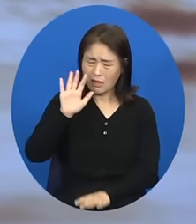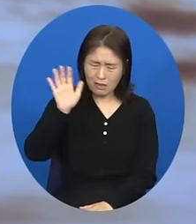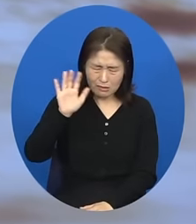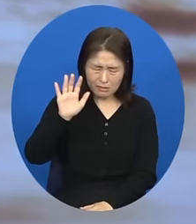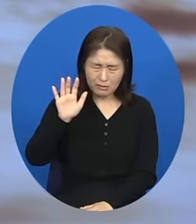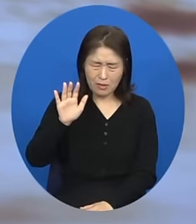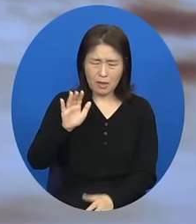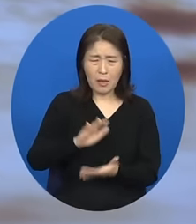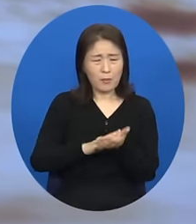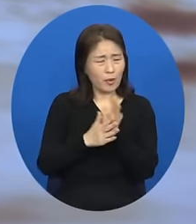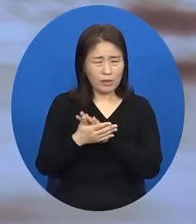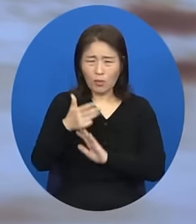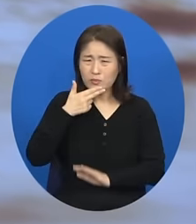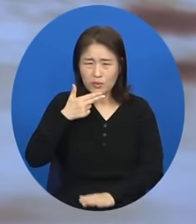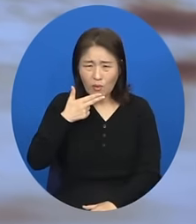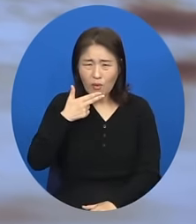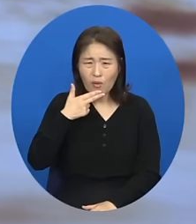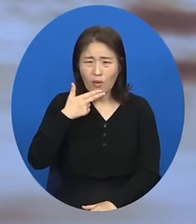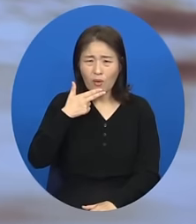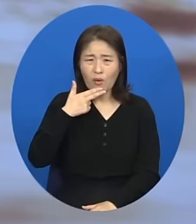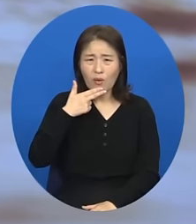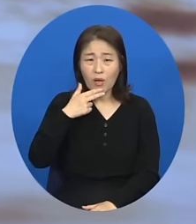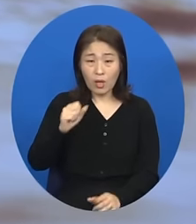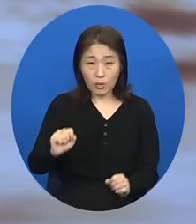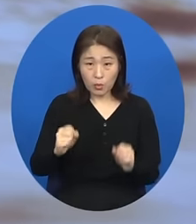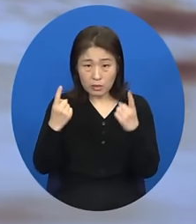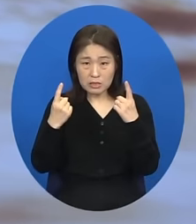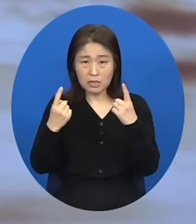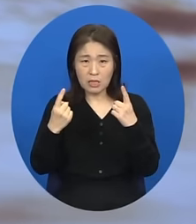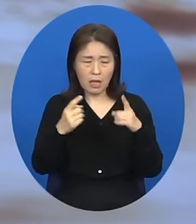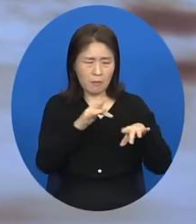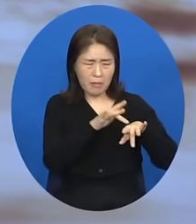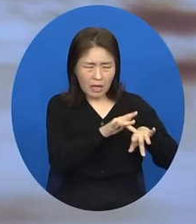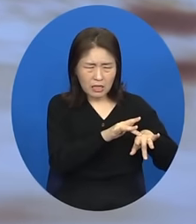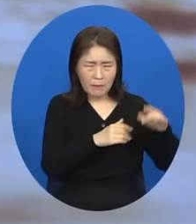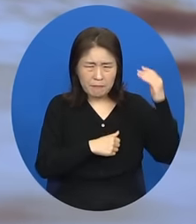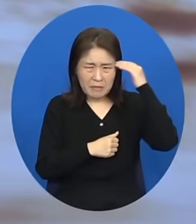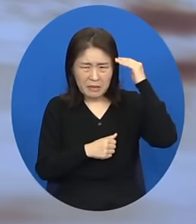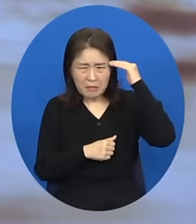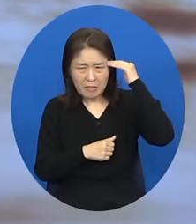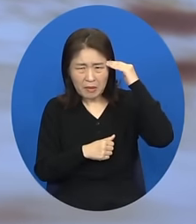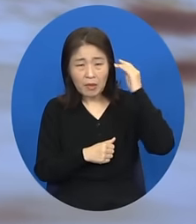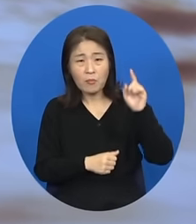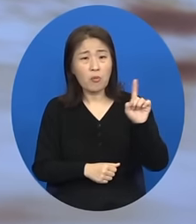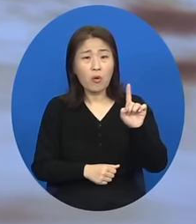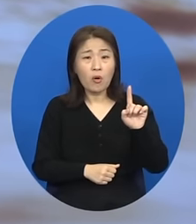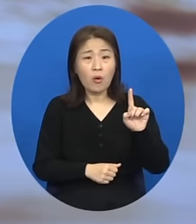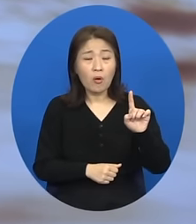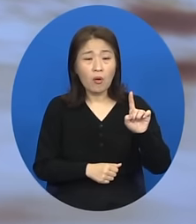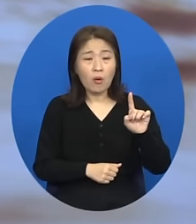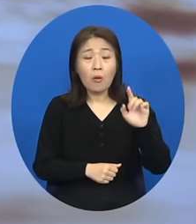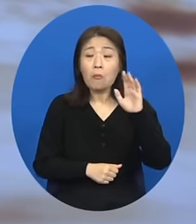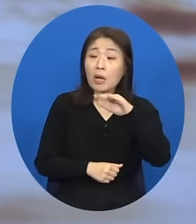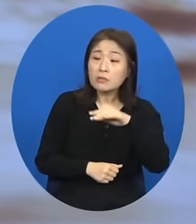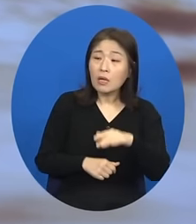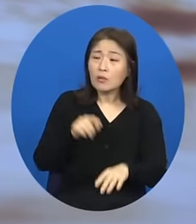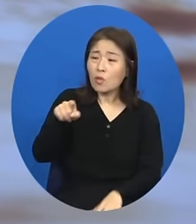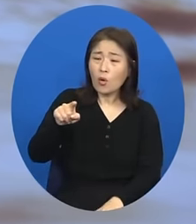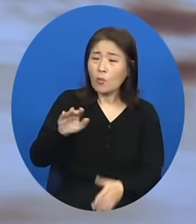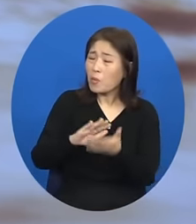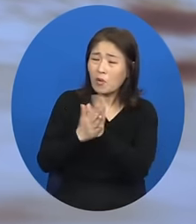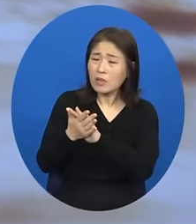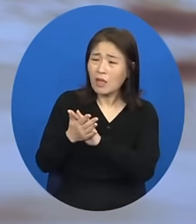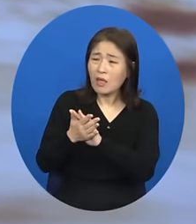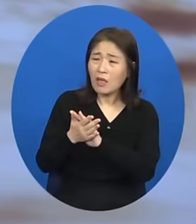말을 하면서 동시에 들렸던 소리가 마귀의 음성이었어요. 맞아, 너 안 변해.